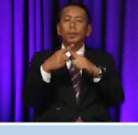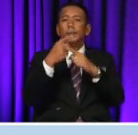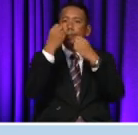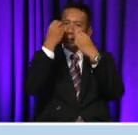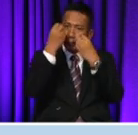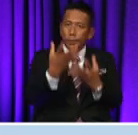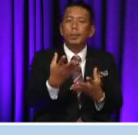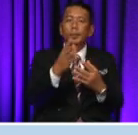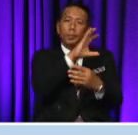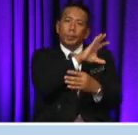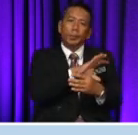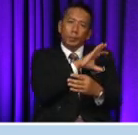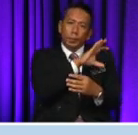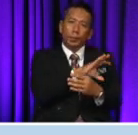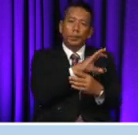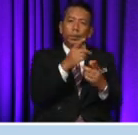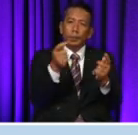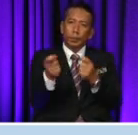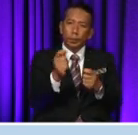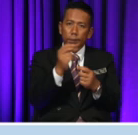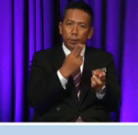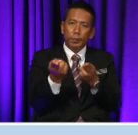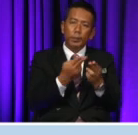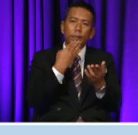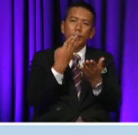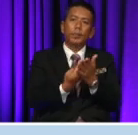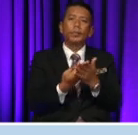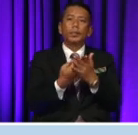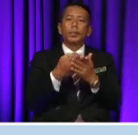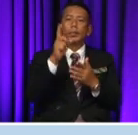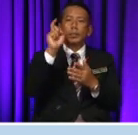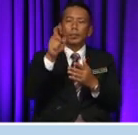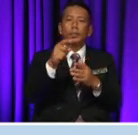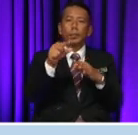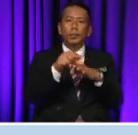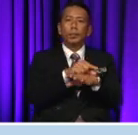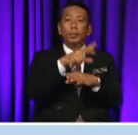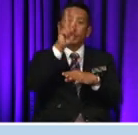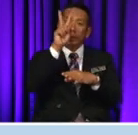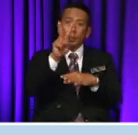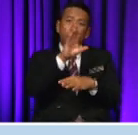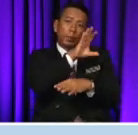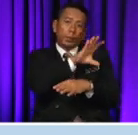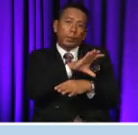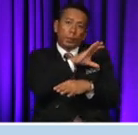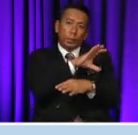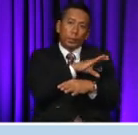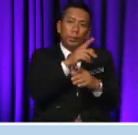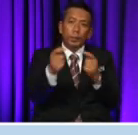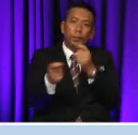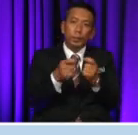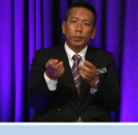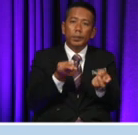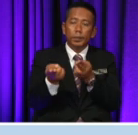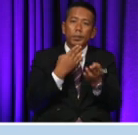pentak b dan pengurus yang baik jadi kamu perlu muliakan dengan kepala jawaban yaitu dua ciri bentuk bidang pengurus yang baik